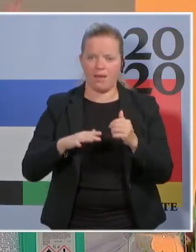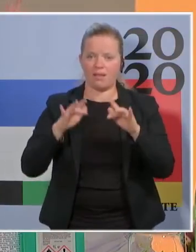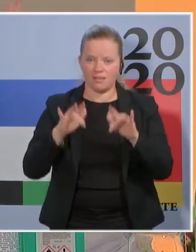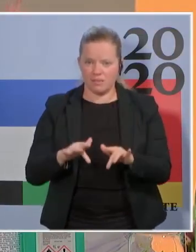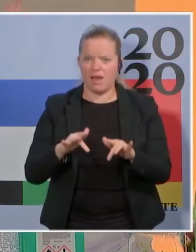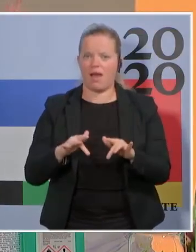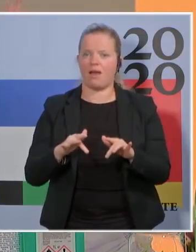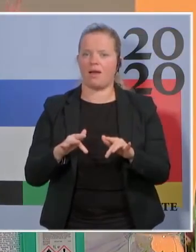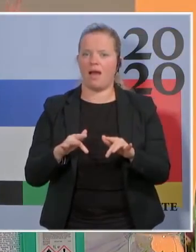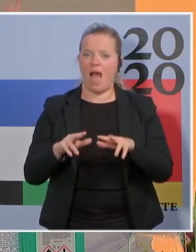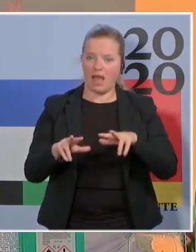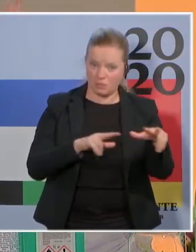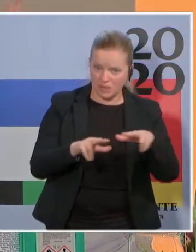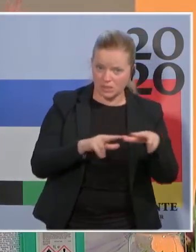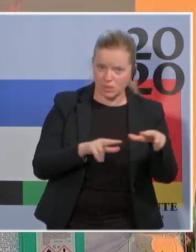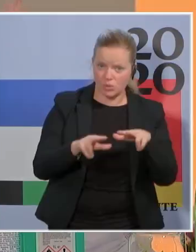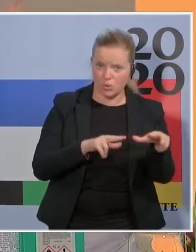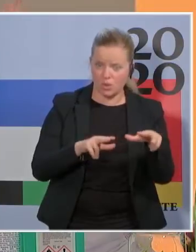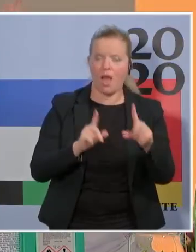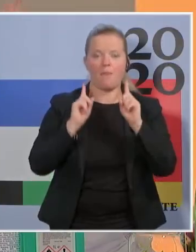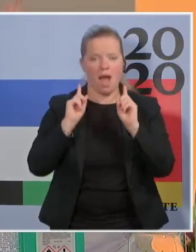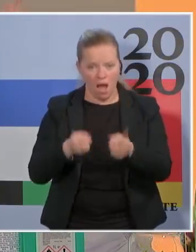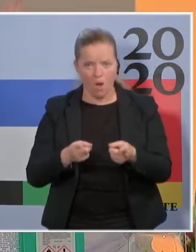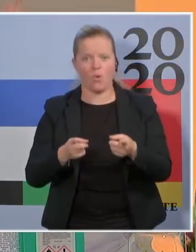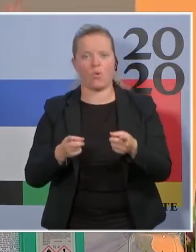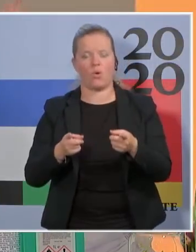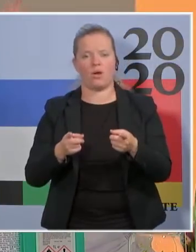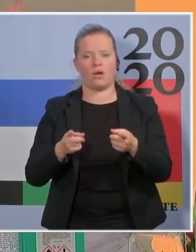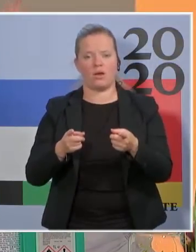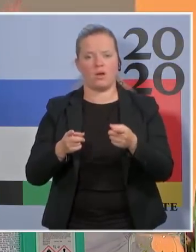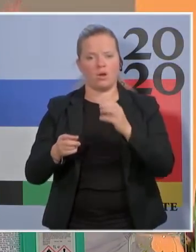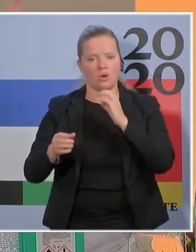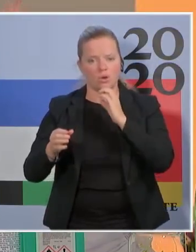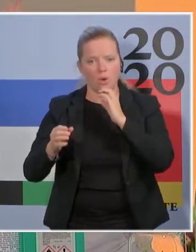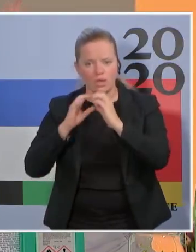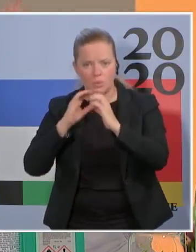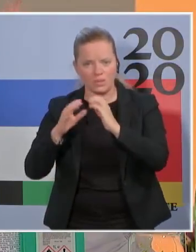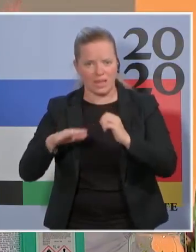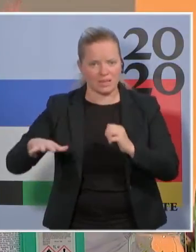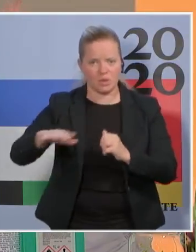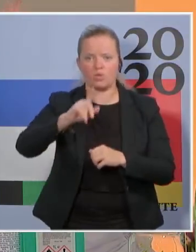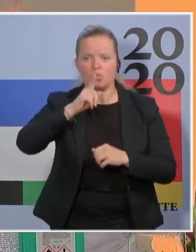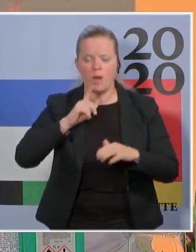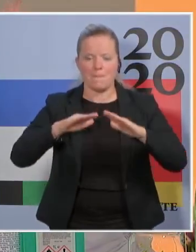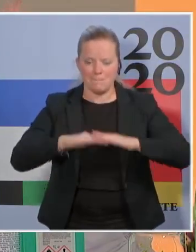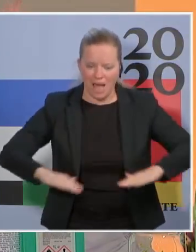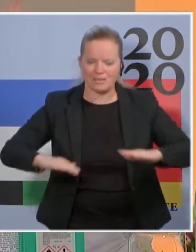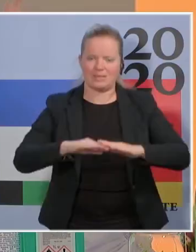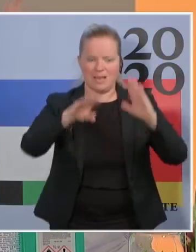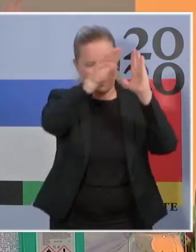der Frage der Administration als auch der Jurisprudenz nur auf der Basis der